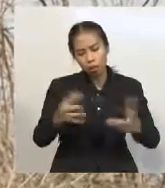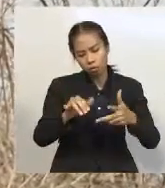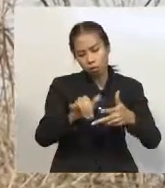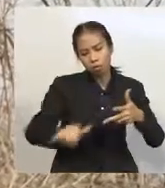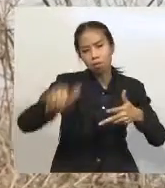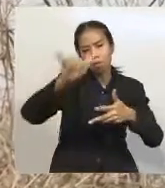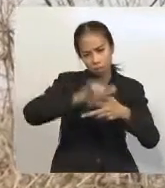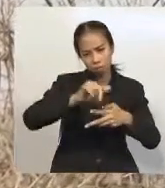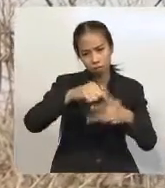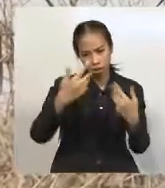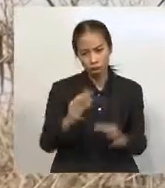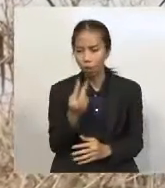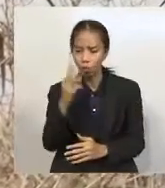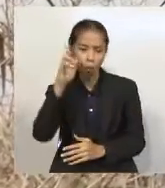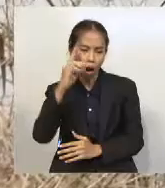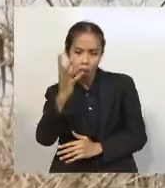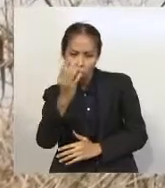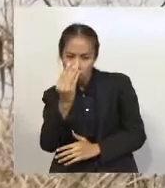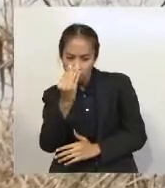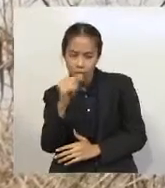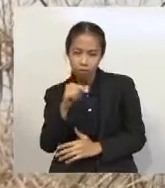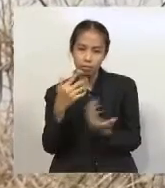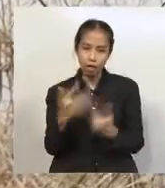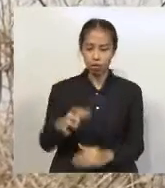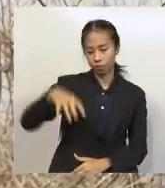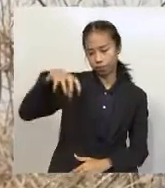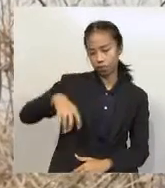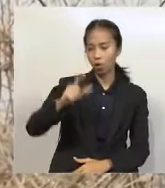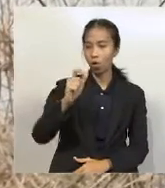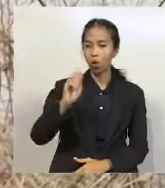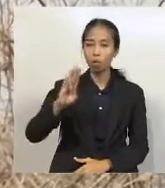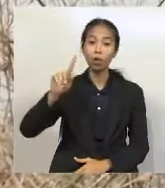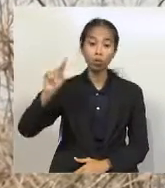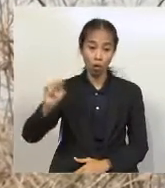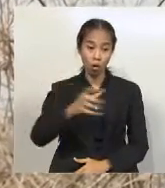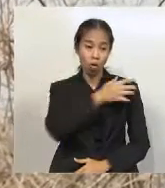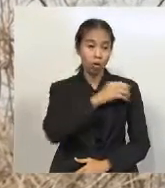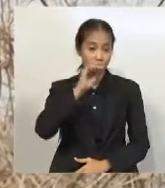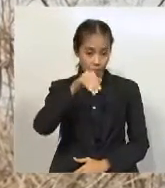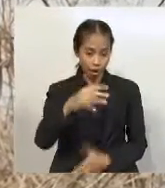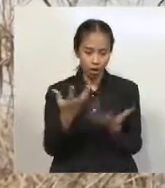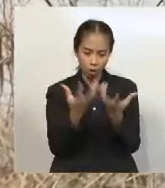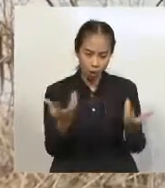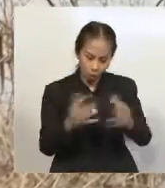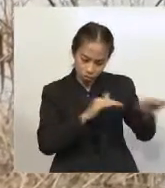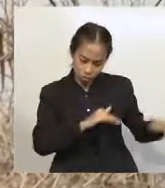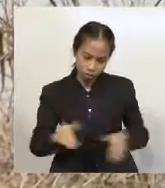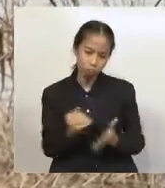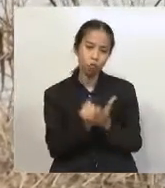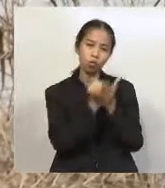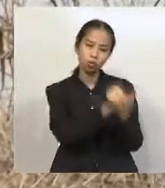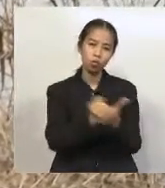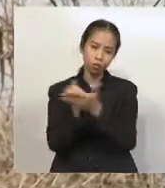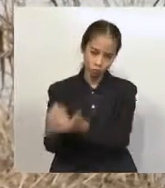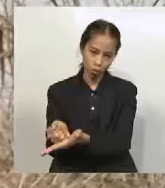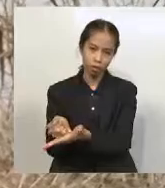ามอย่างต่อเนื่องแล้วก็ให้อบต.เทศบาลเนี่ยเตรียมพร้อมเครื่องไม้เครื่องมือในการช่วยเหลือพี่น้องประชาช